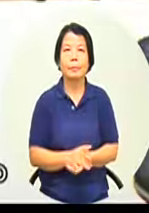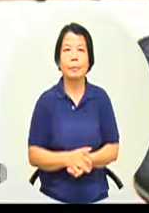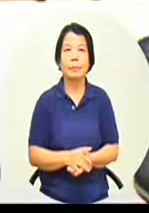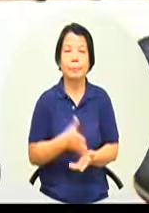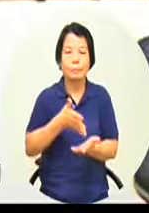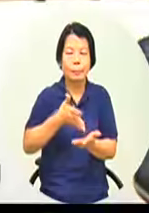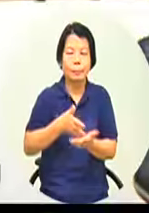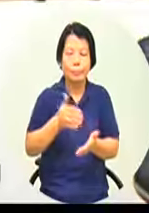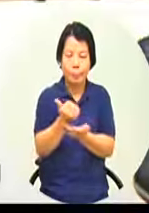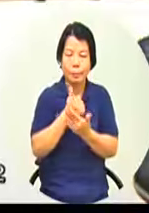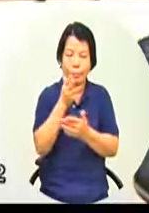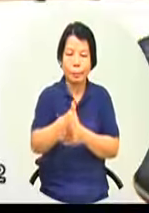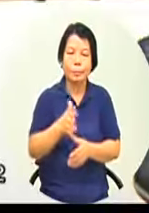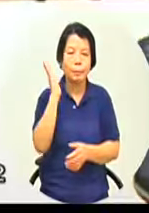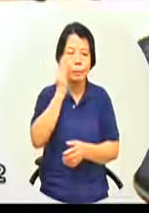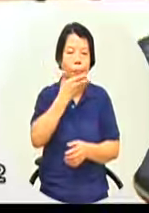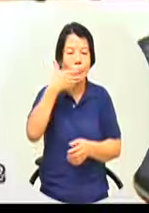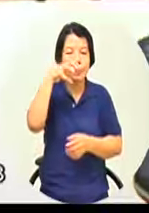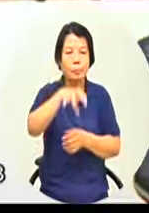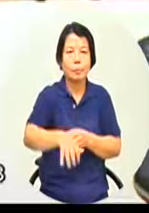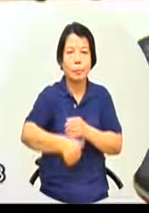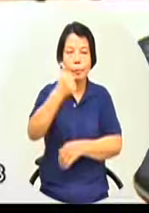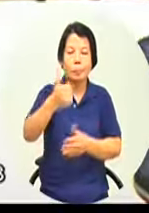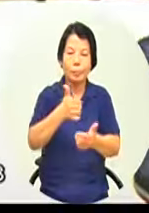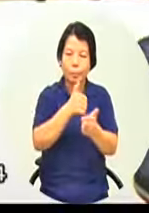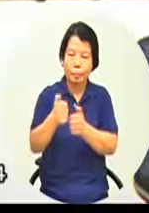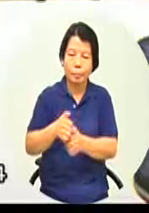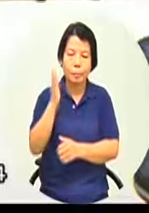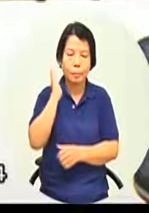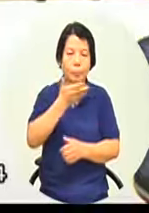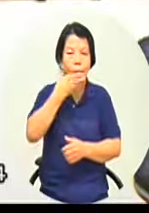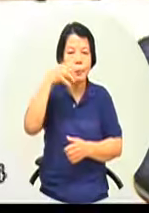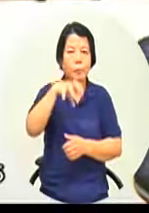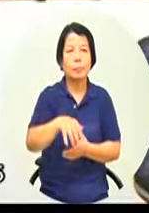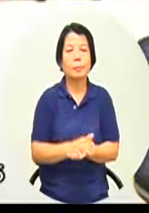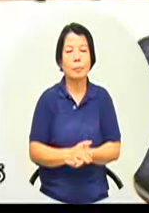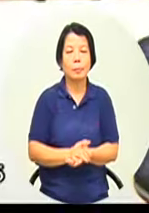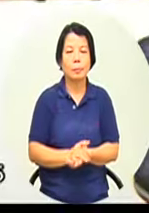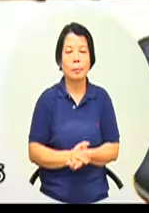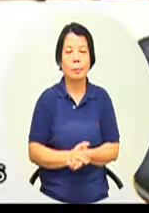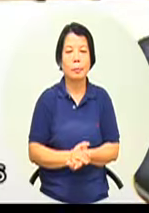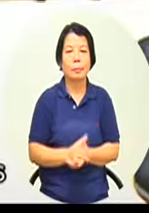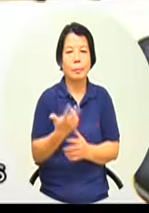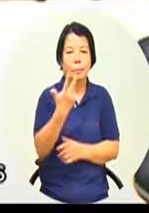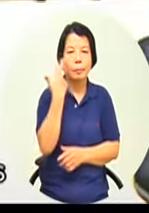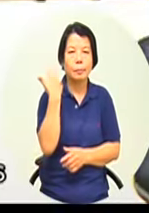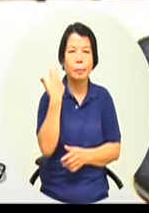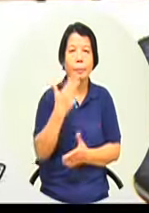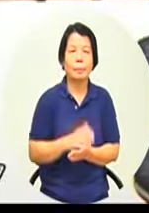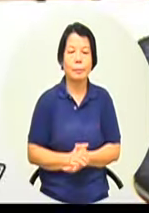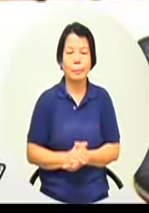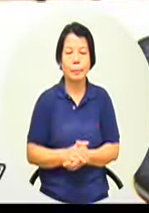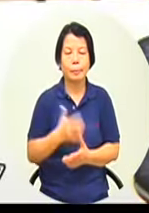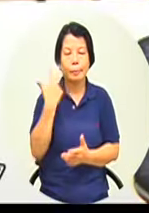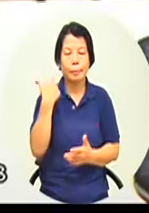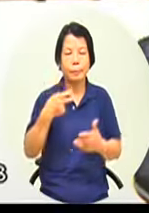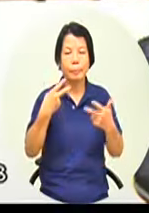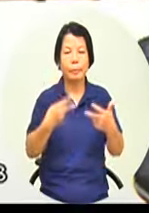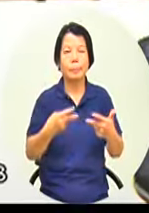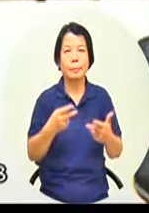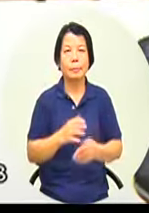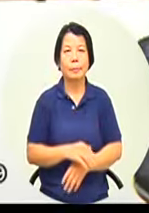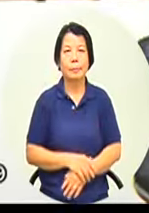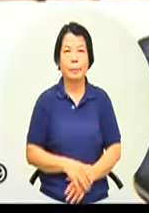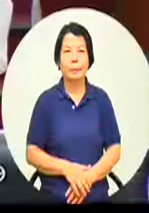要请教我们水利局长哦。那还是要感谢我们水利局哈，在上礼拜二吧，上礼拜二